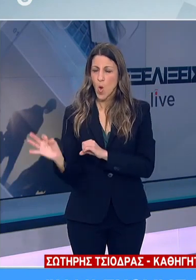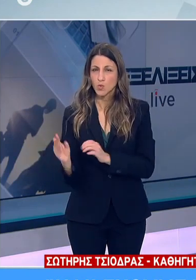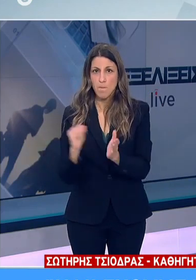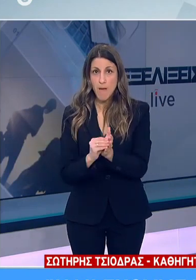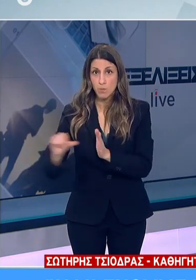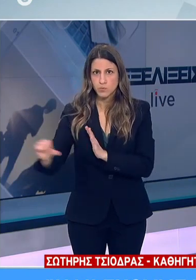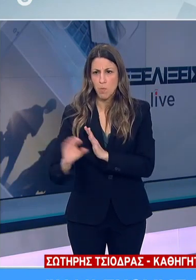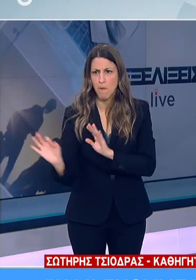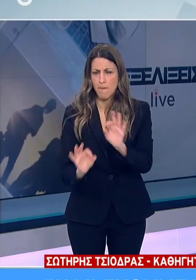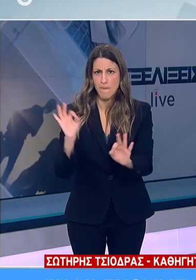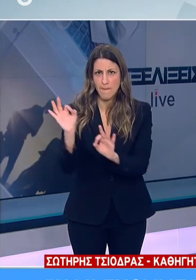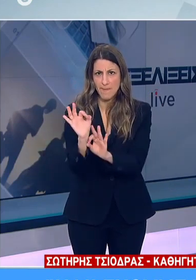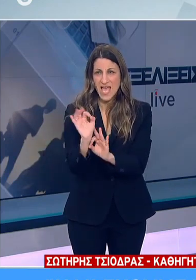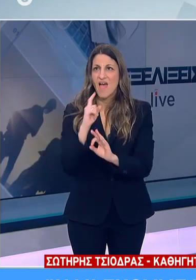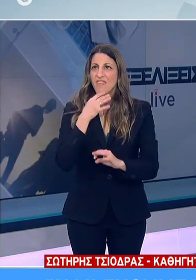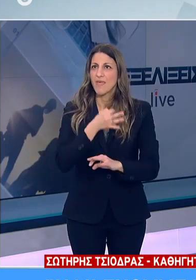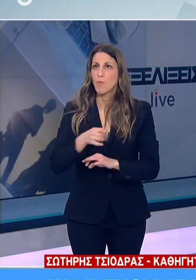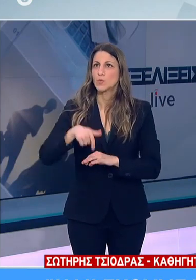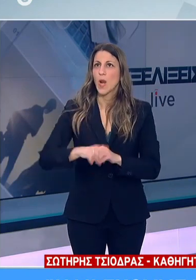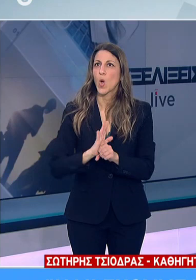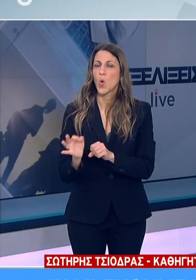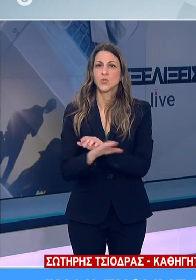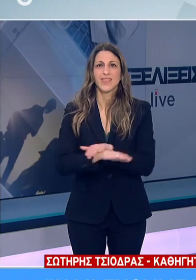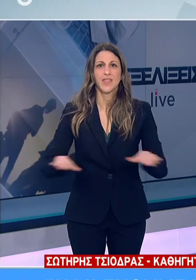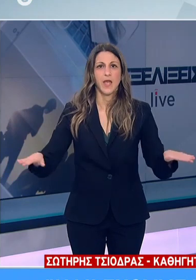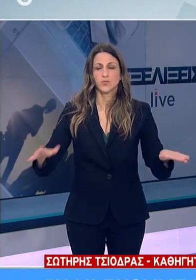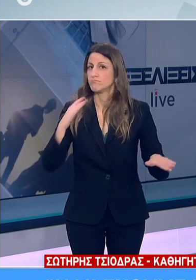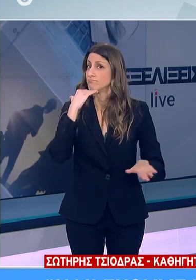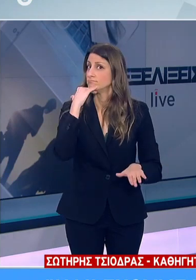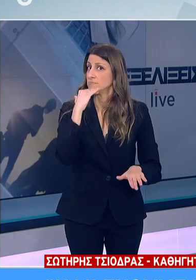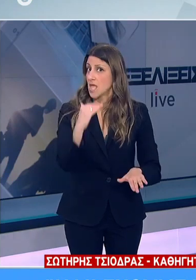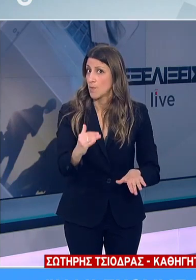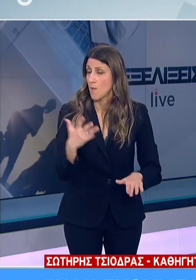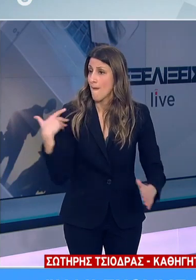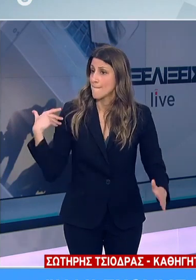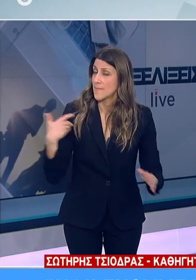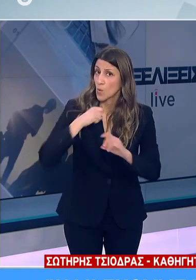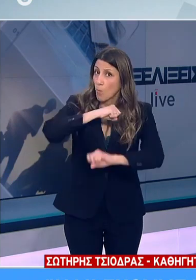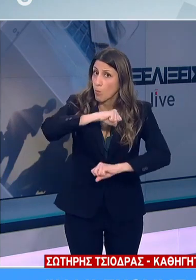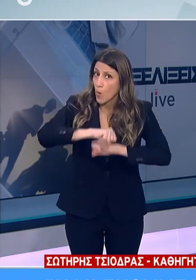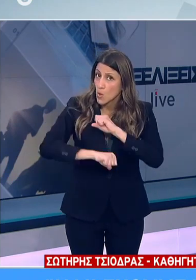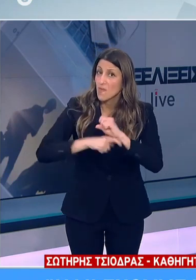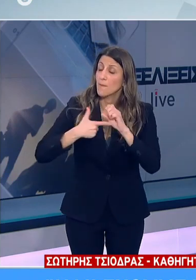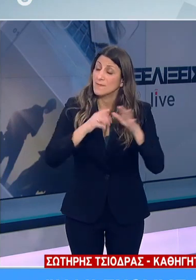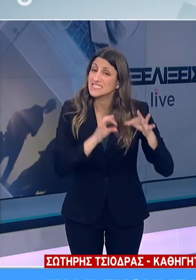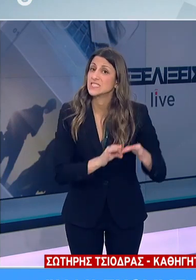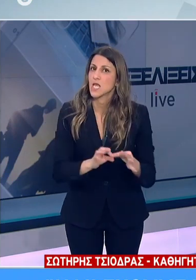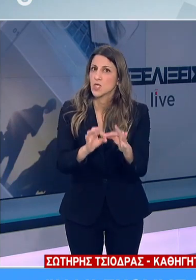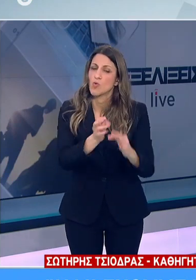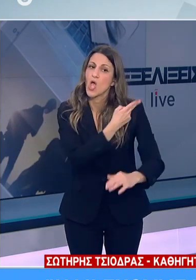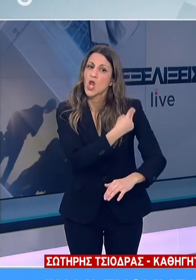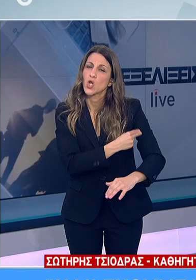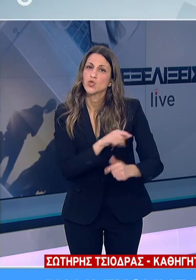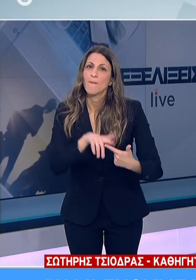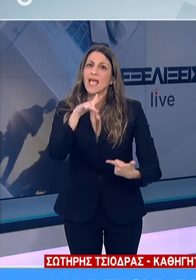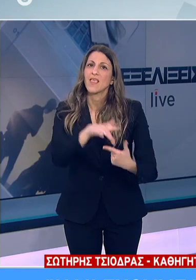ότι τελείωσε ο κορονοϊός, σταματάμε ή να γκρεμίσουμε ότι χτίσαμε μέχρι τώρα στο σύστημα υγείας. Το σύστημα υγείας θα συνεχίσει